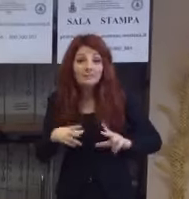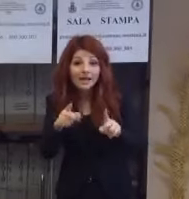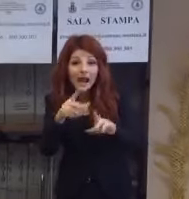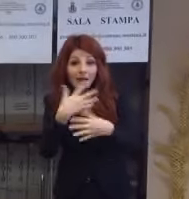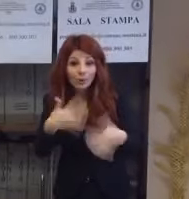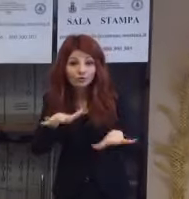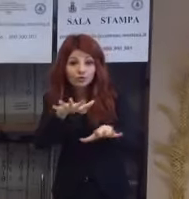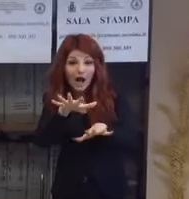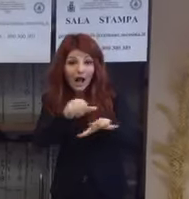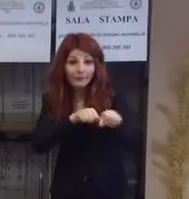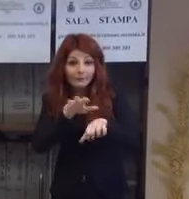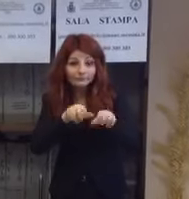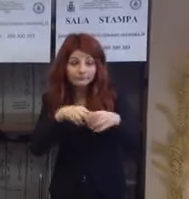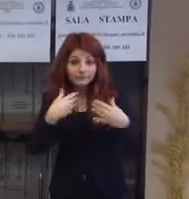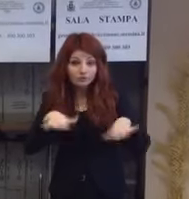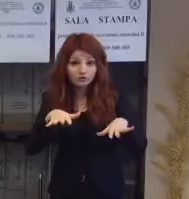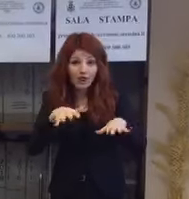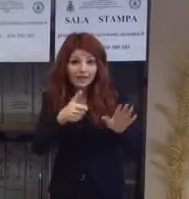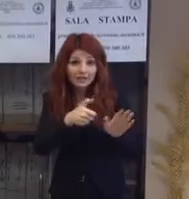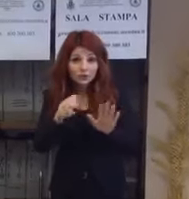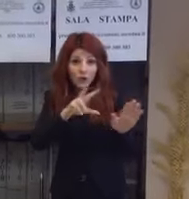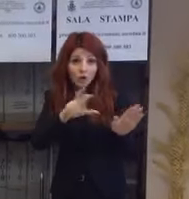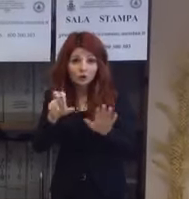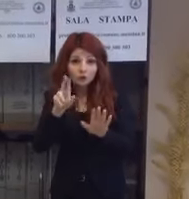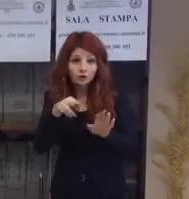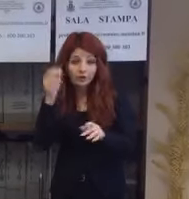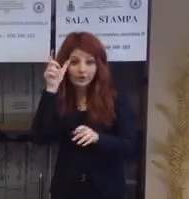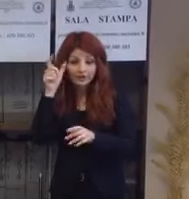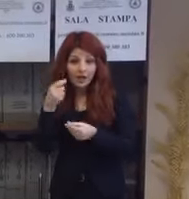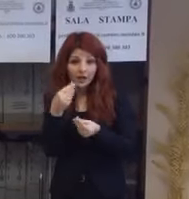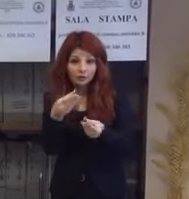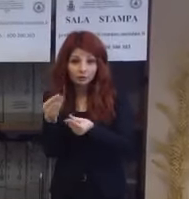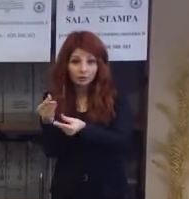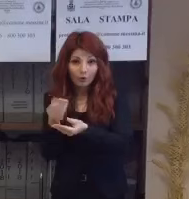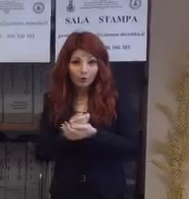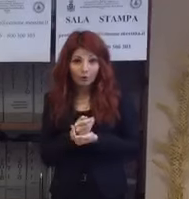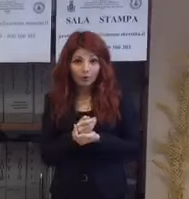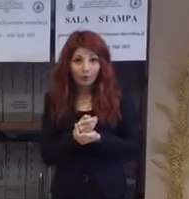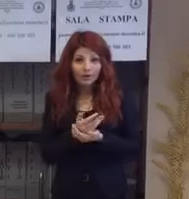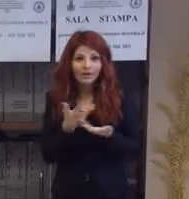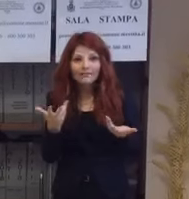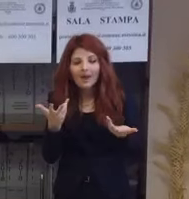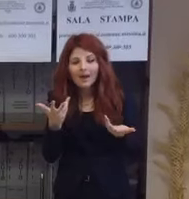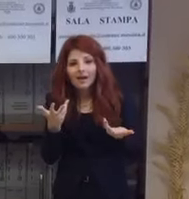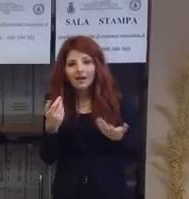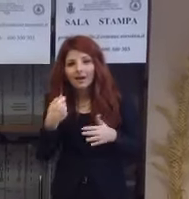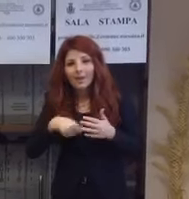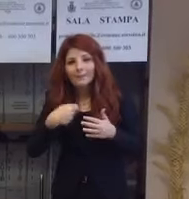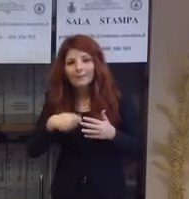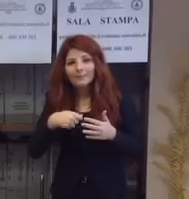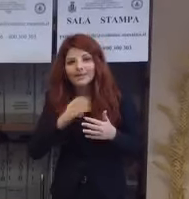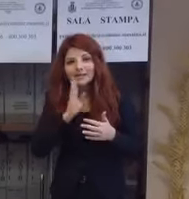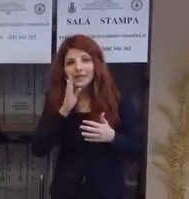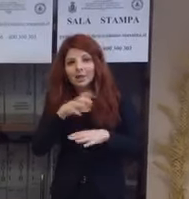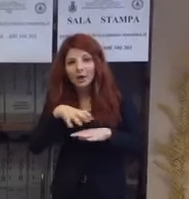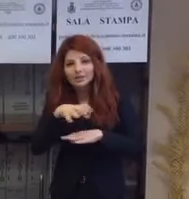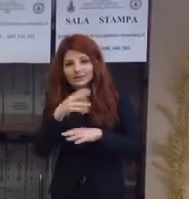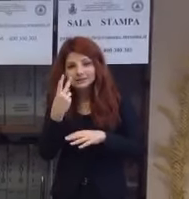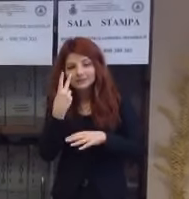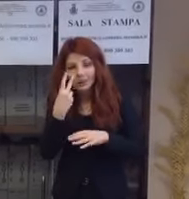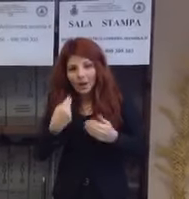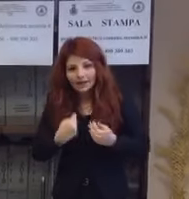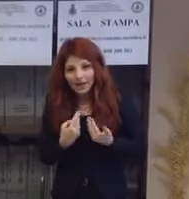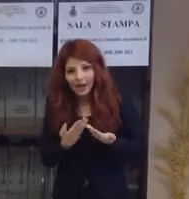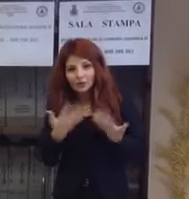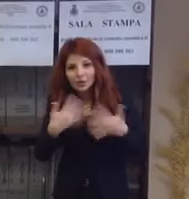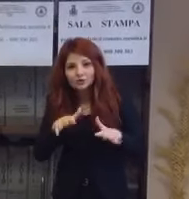800 euro, tutti i soldi che vi sono stati promessi, ma nel frattempo, Presidente del Consiglio che ci stai guardando, sono passati 20 giorni. E